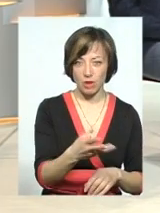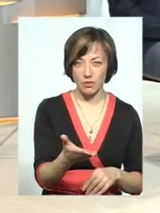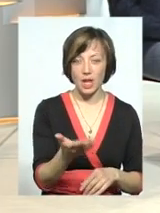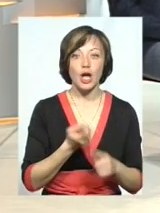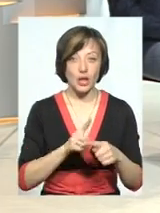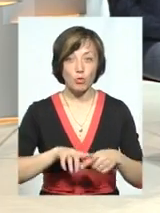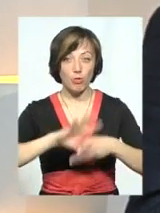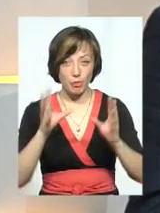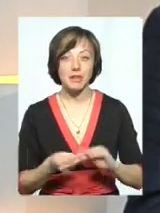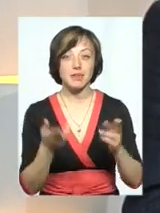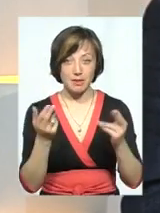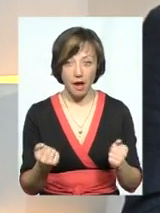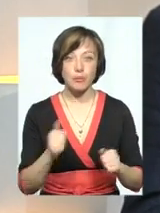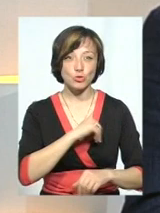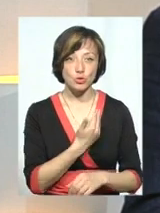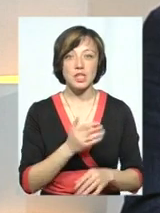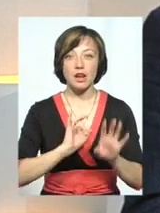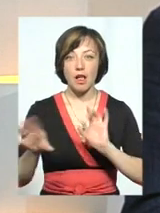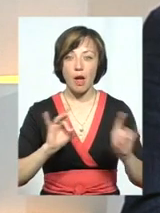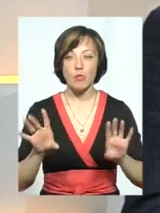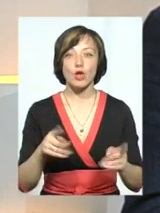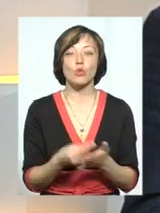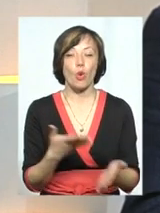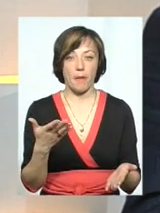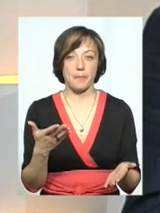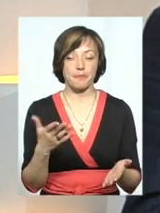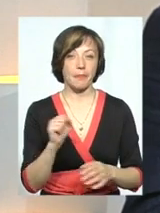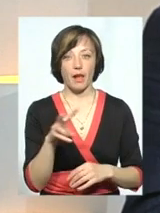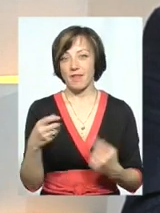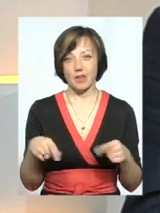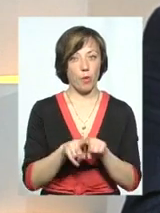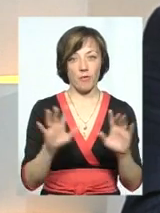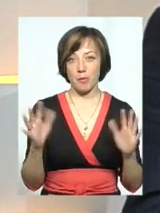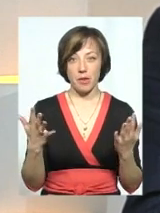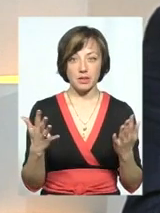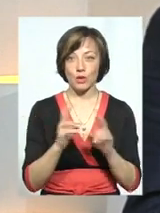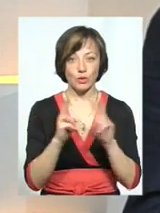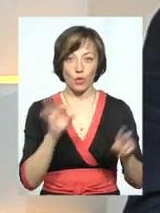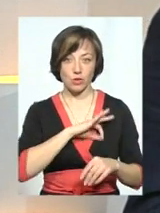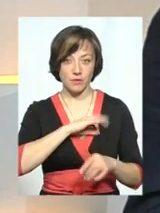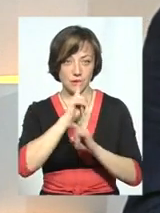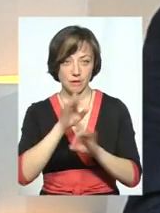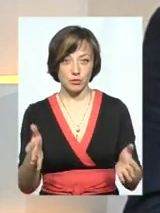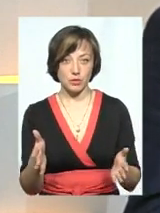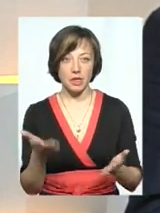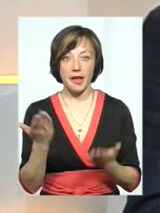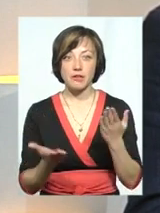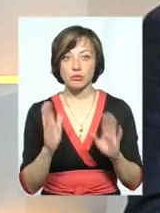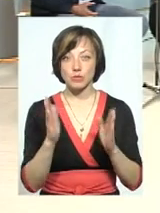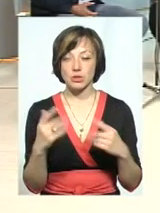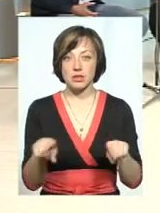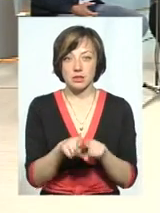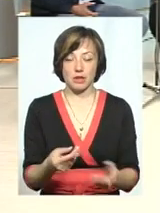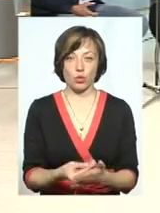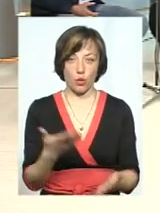тому, в принципі, так, ми дуже хочемо, щоб реклама була дуже дорога, але в такому випадку нею ніхто користуватися не буде, якщо вона буде настільки